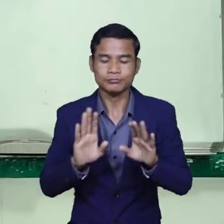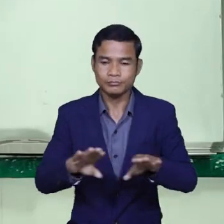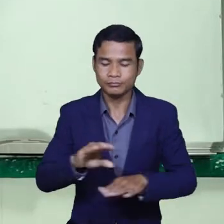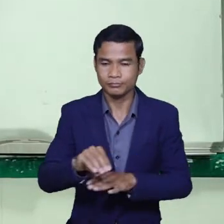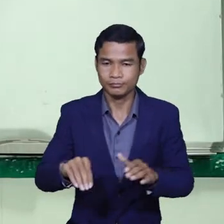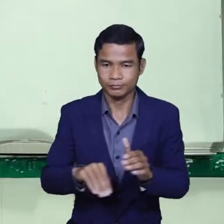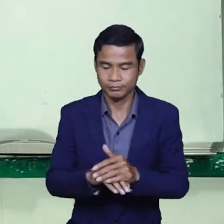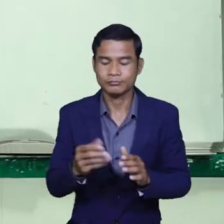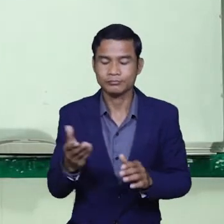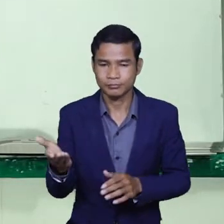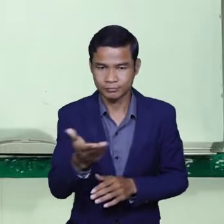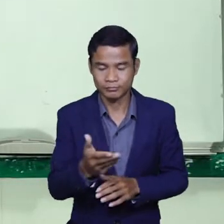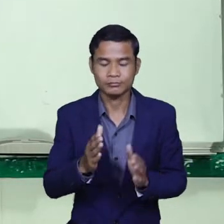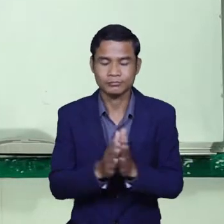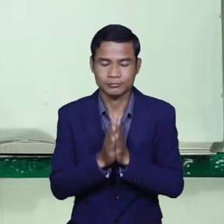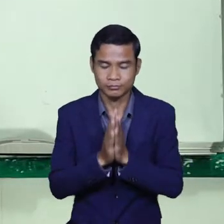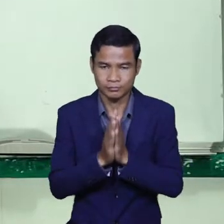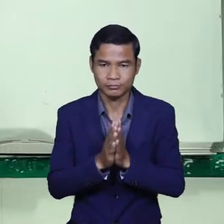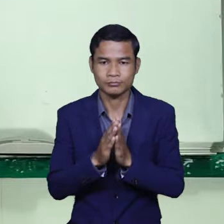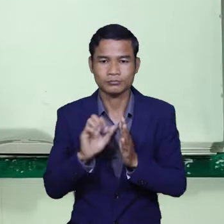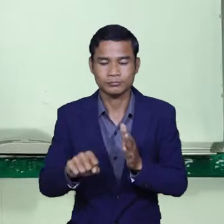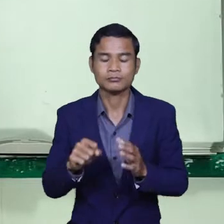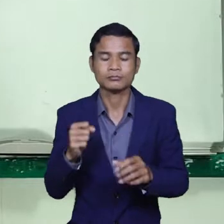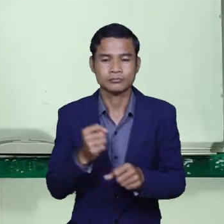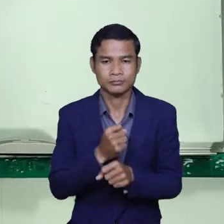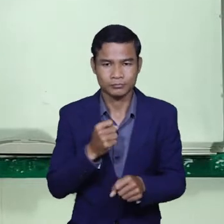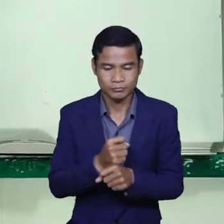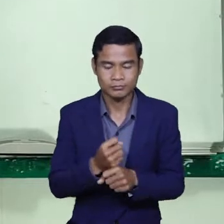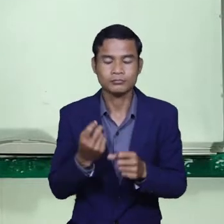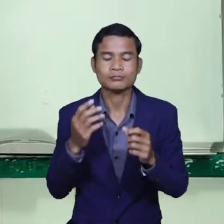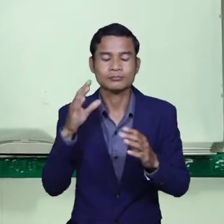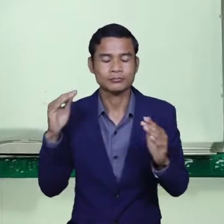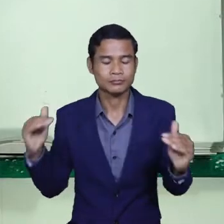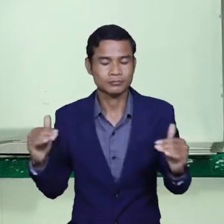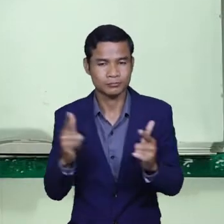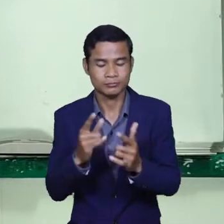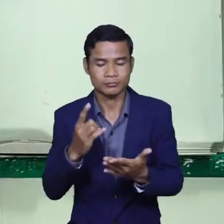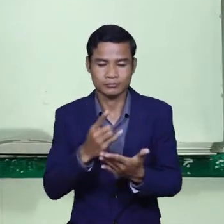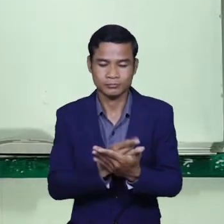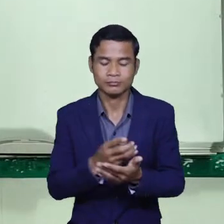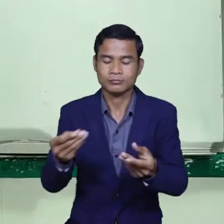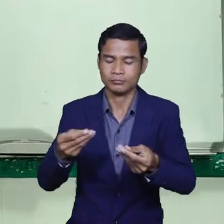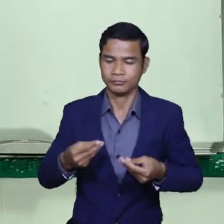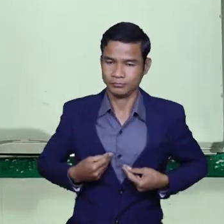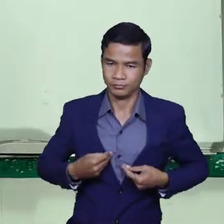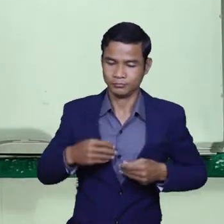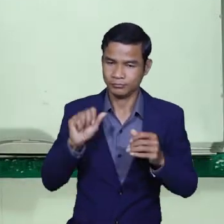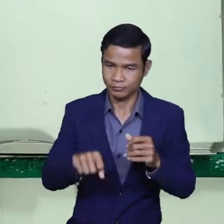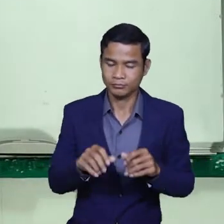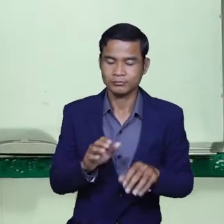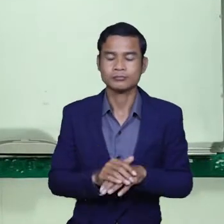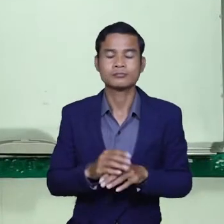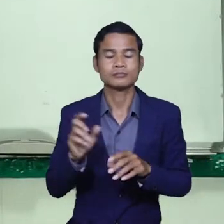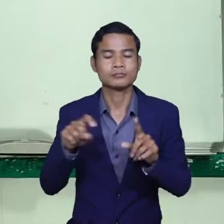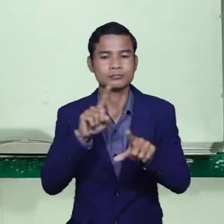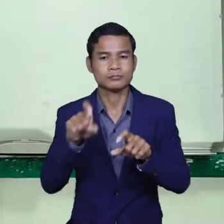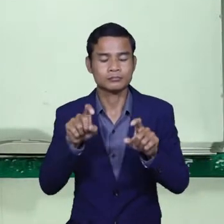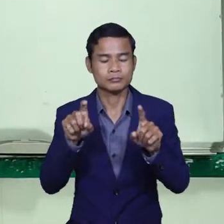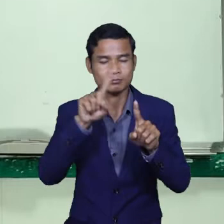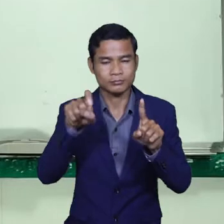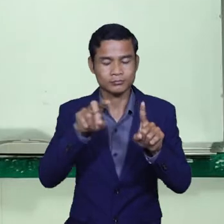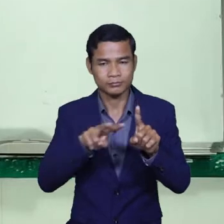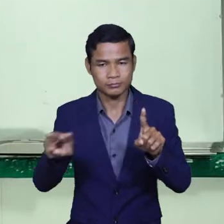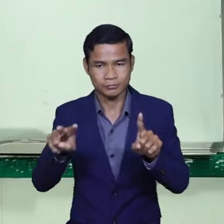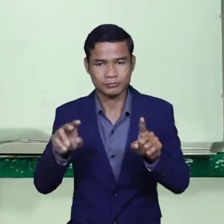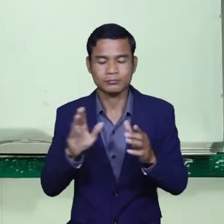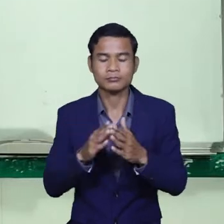ងអស់គ្នាចាសូមកូនកូនទាំងអស់គ្នាចាធ្វើការចាសង្ខេបខ្លឹមសារមេរៀនជូនអ្នកគ្រូចាតាមរយៈសំណួរនៅលើក្តារខៀននេះ